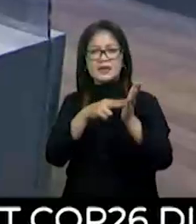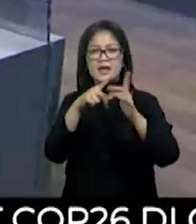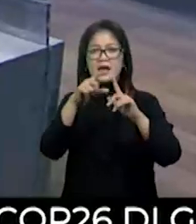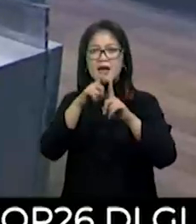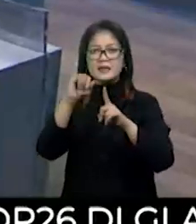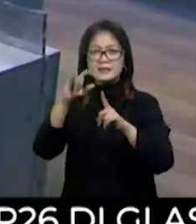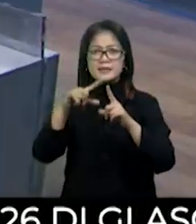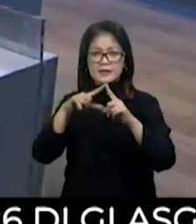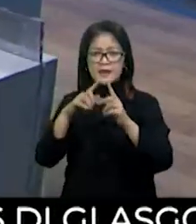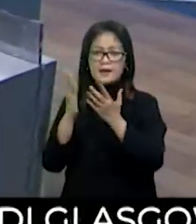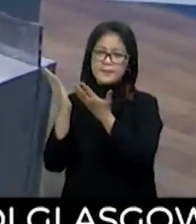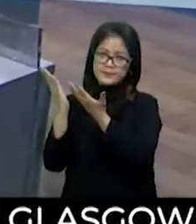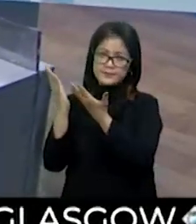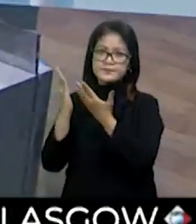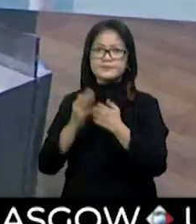Salam sehat selalu.